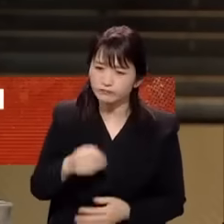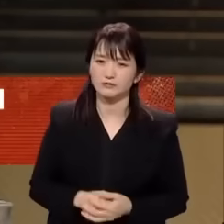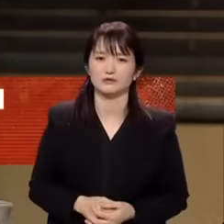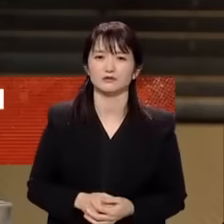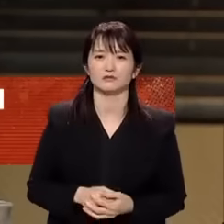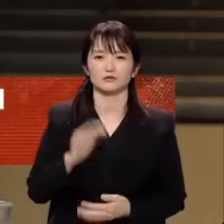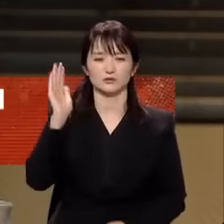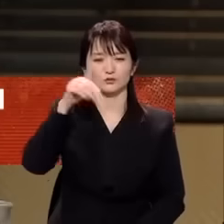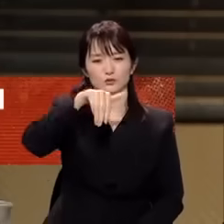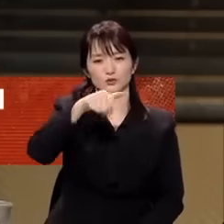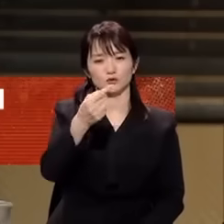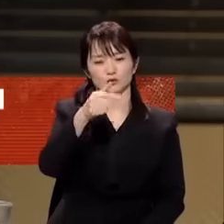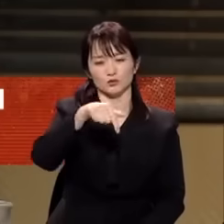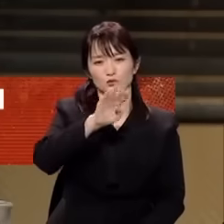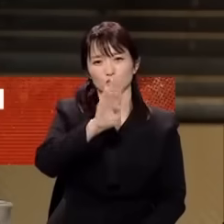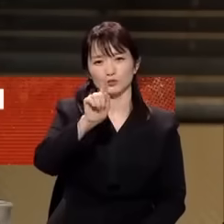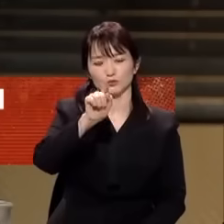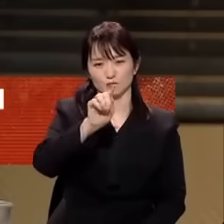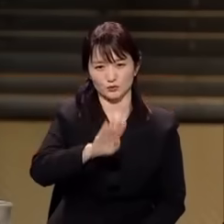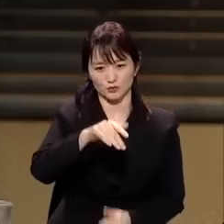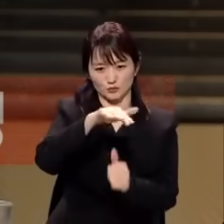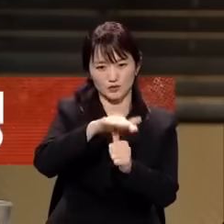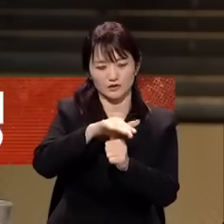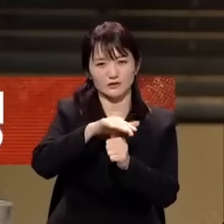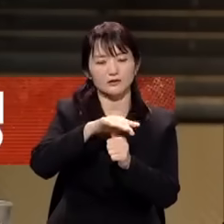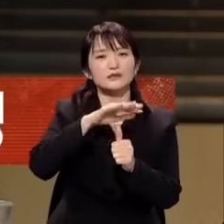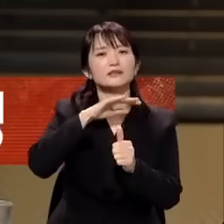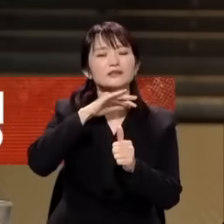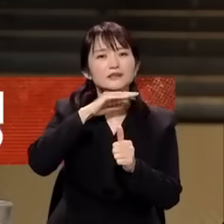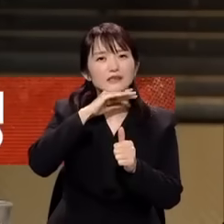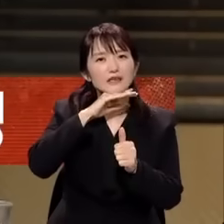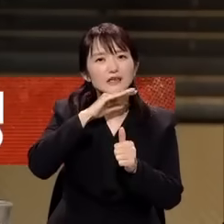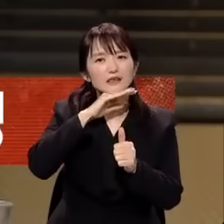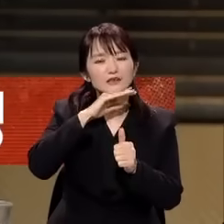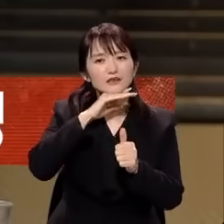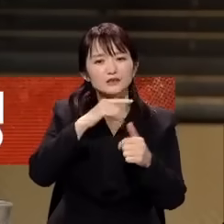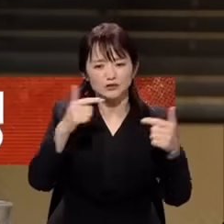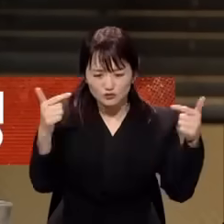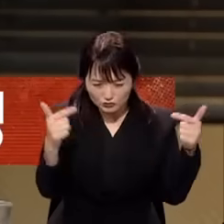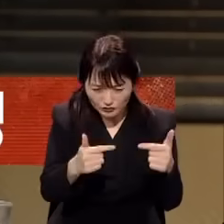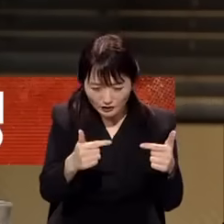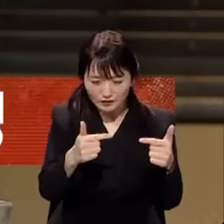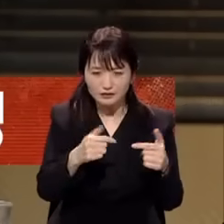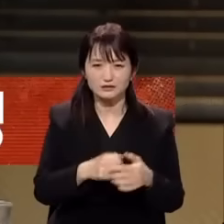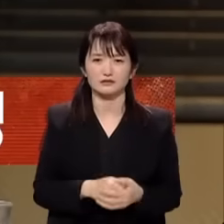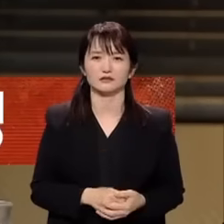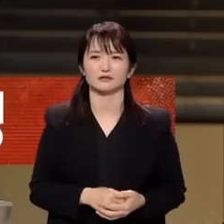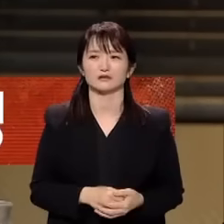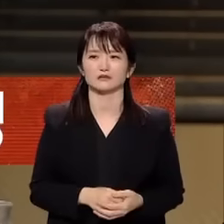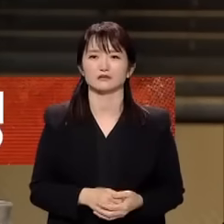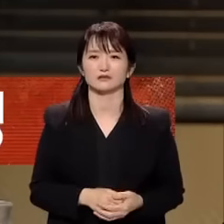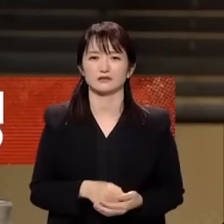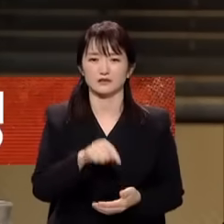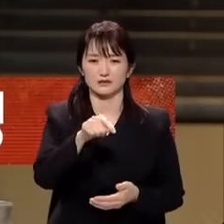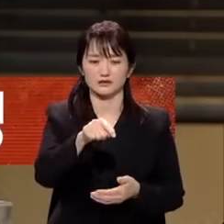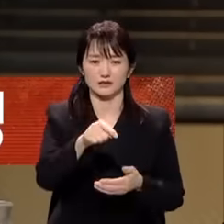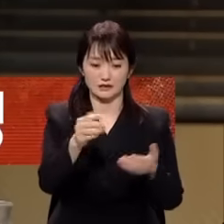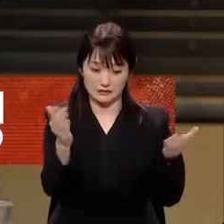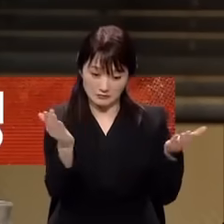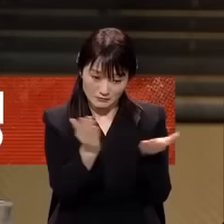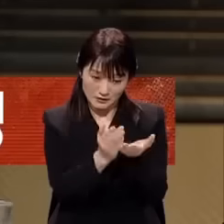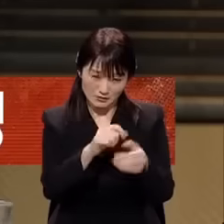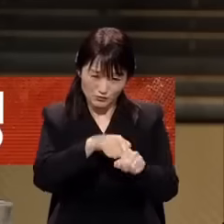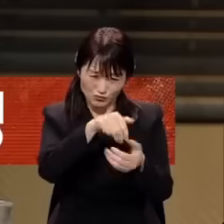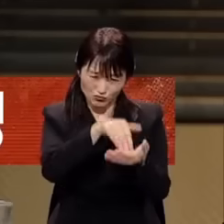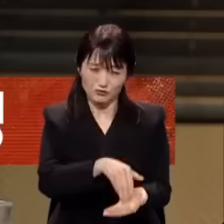연령도 낮춰야 된다 소년 범행에도 죄의 중화에 따라서 그의 상황을 처벌을 해한다고 하지만 이게 참 어렵습니다 형사 정책적으로 또